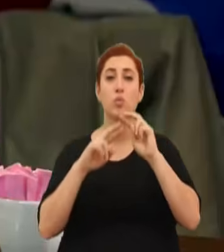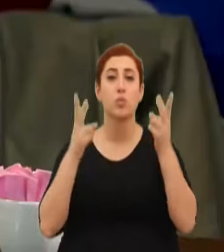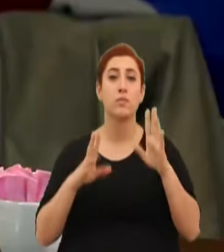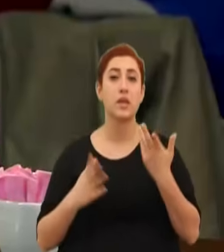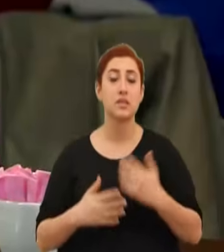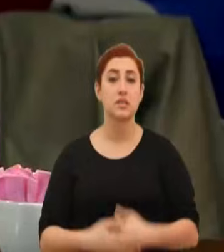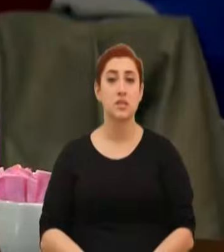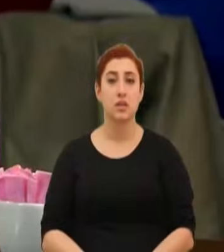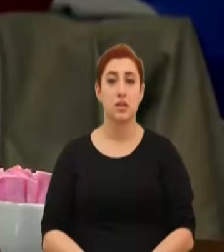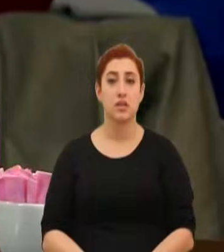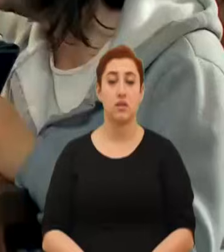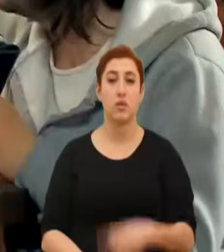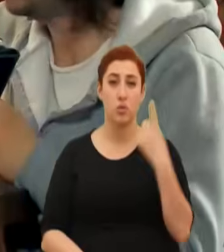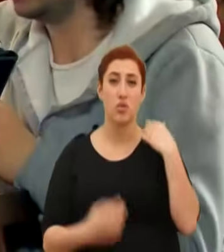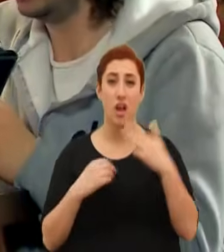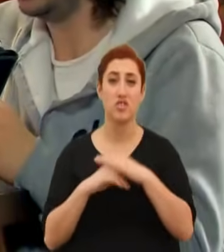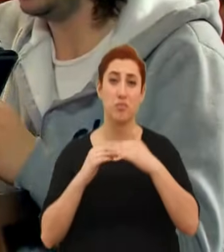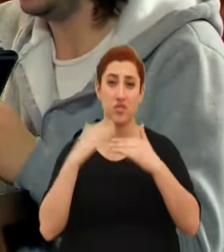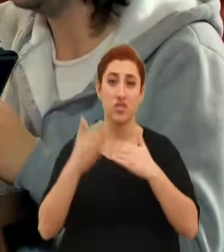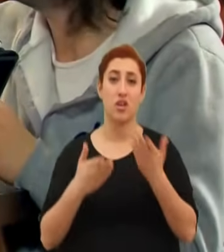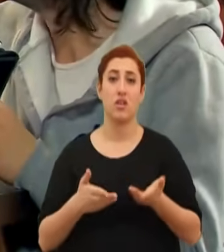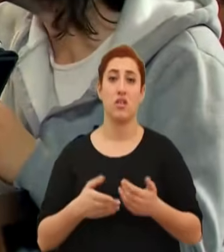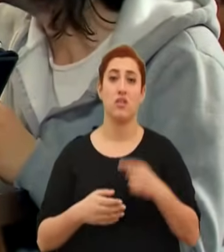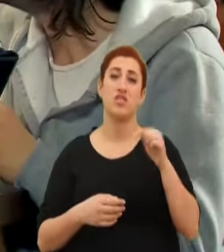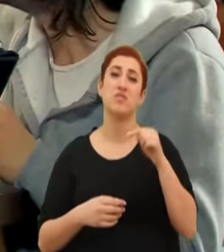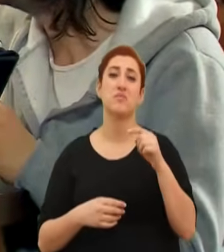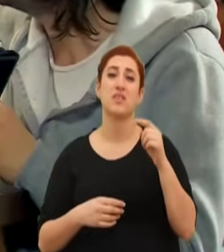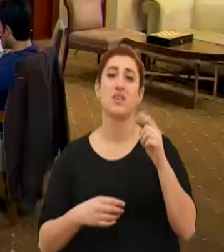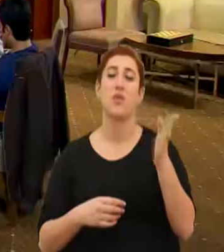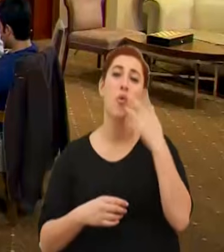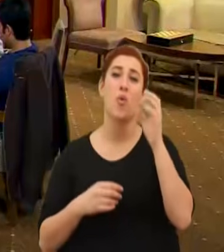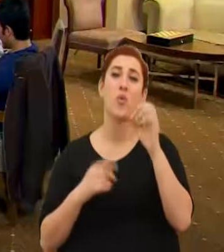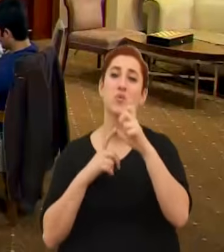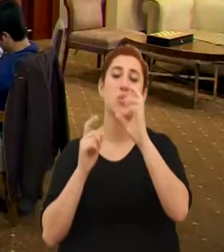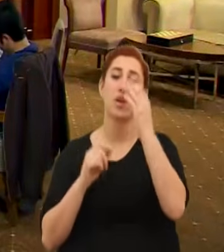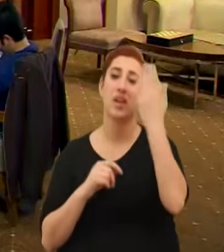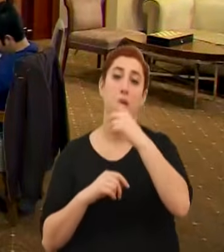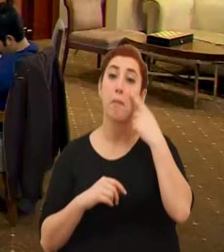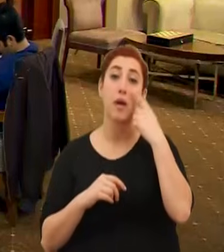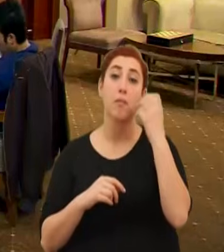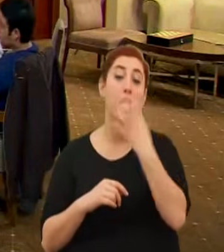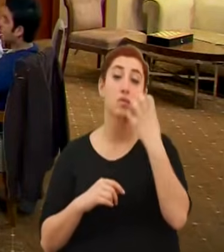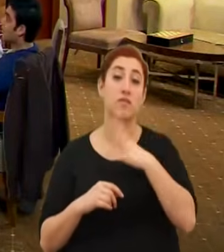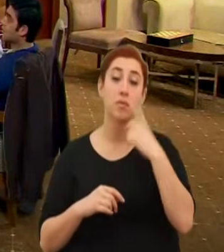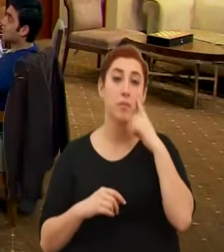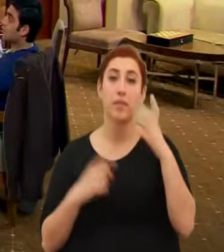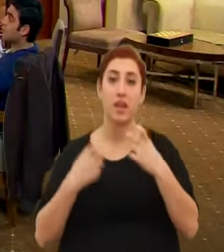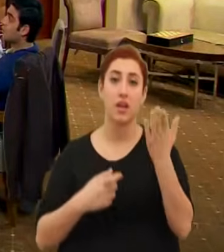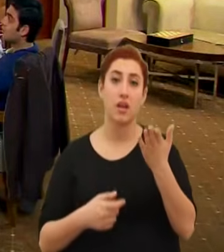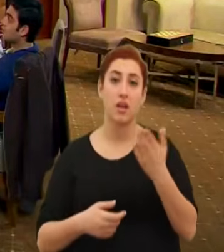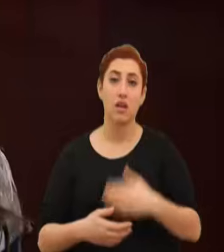nasıl? Dün akşam dışarıdaydık. Bu sefer de konsere gitsek. Bakalım hemen konser var mı? Nereye